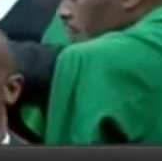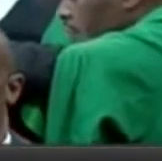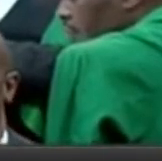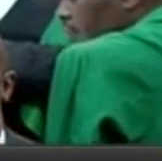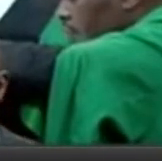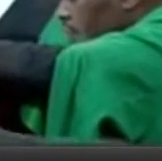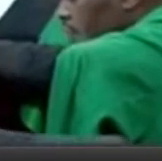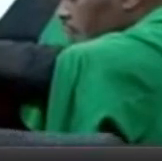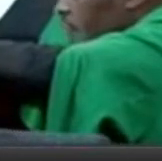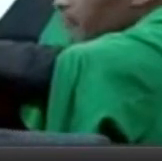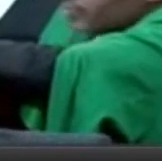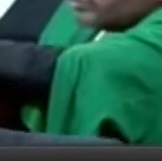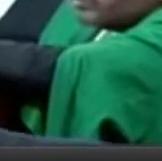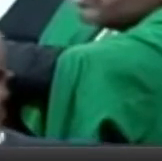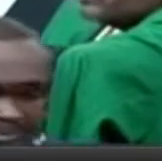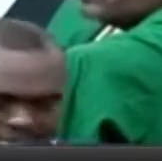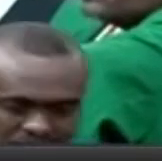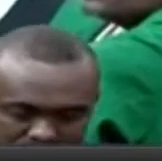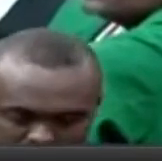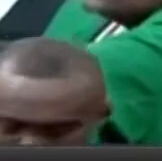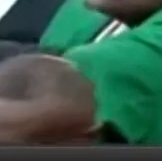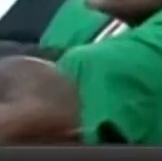Sigor Peter Lochakapong.